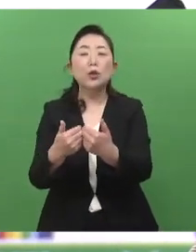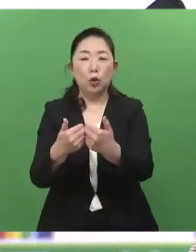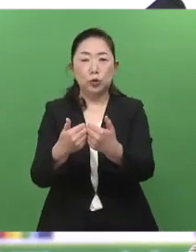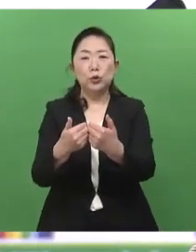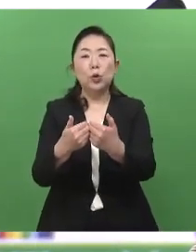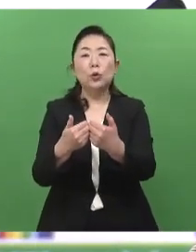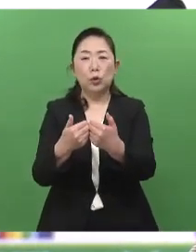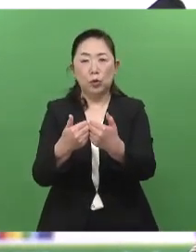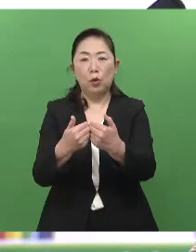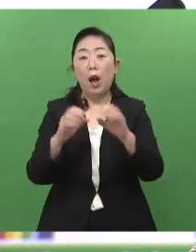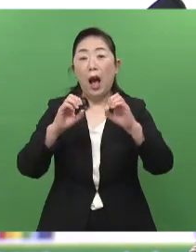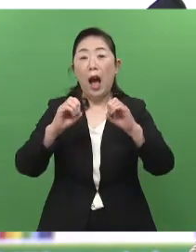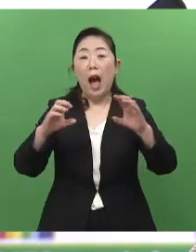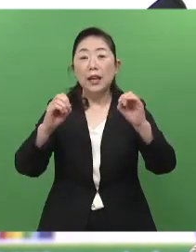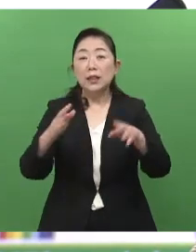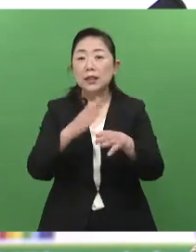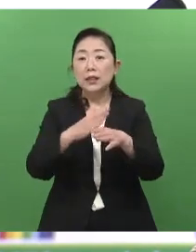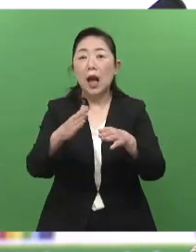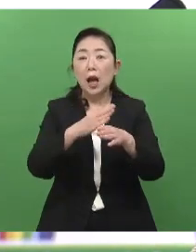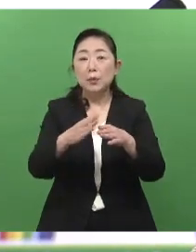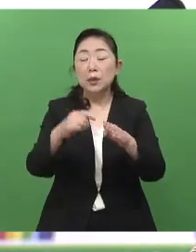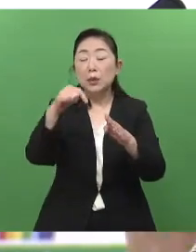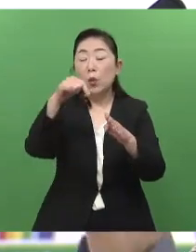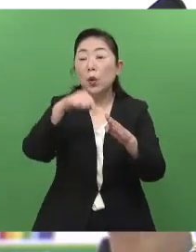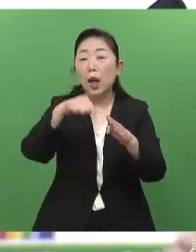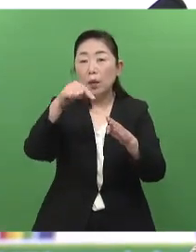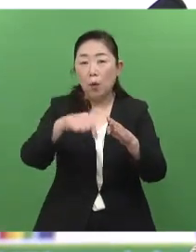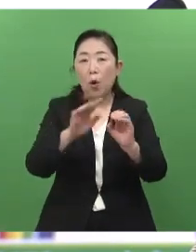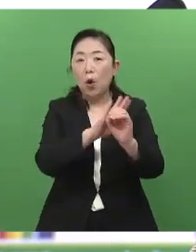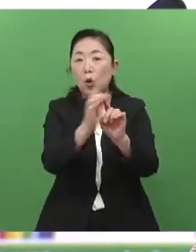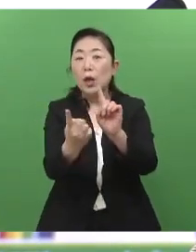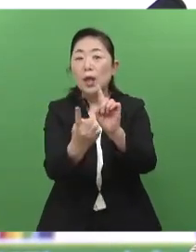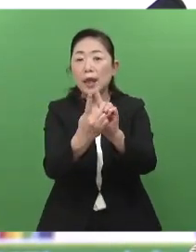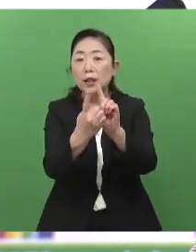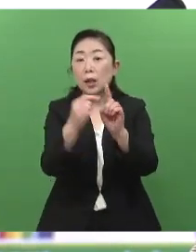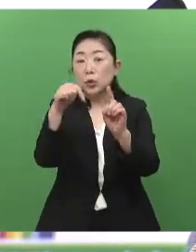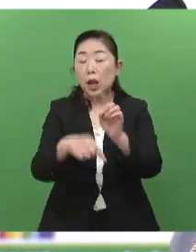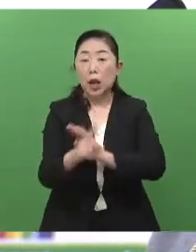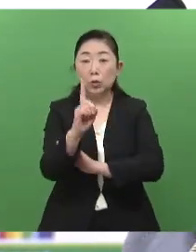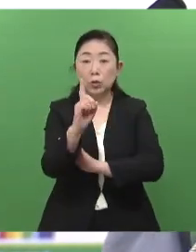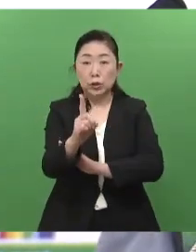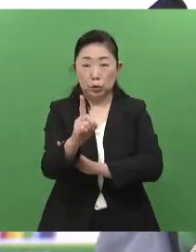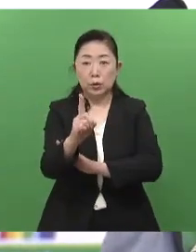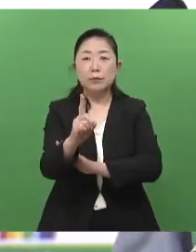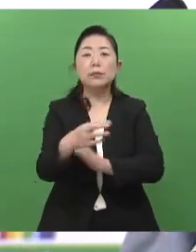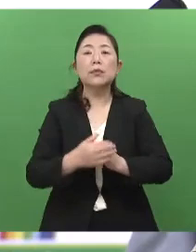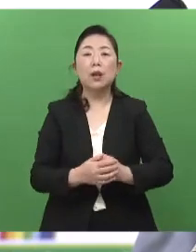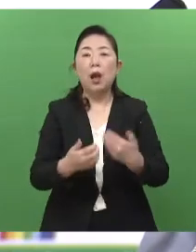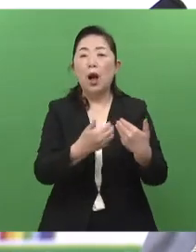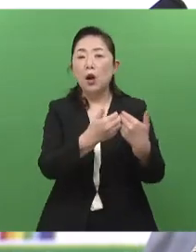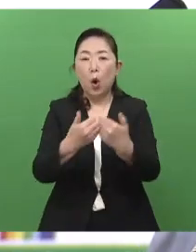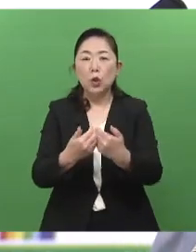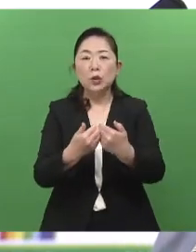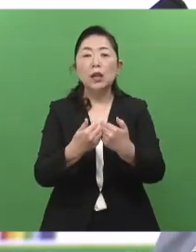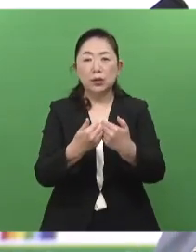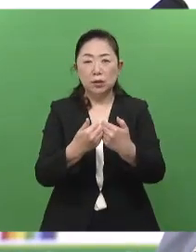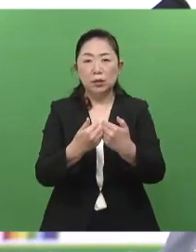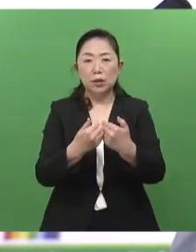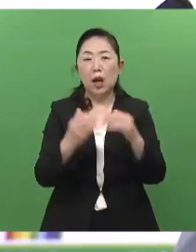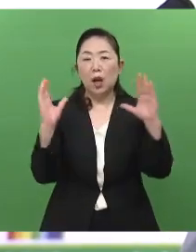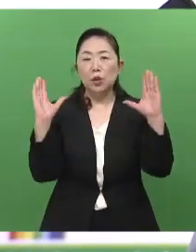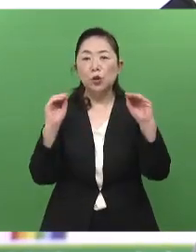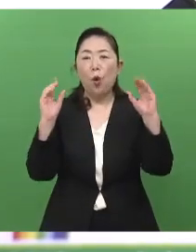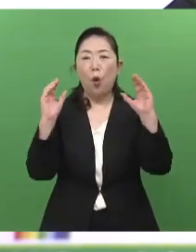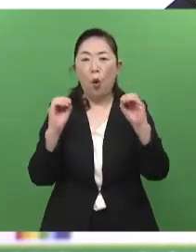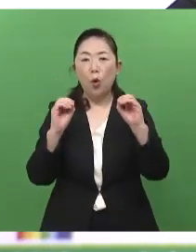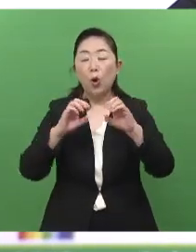これもコロナ対策の一環でもありますが、次のテーマに参ります。混雑情報配信サービスの提供開始につい